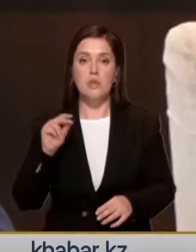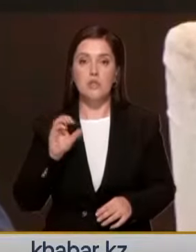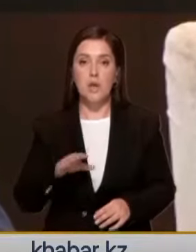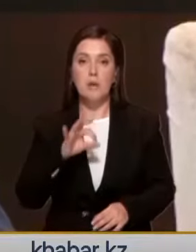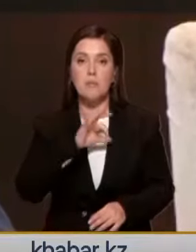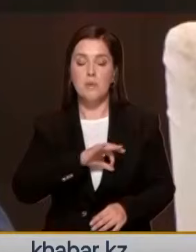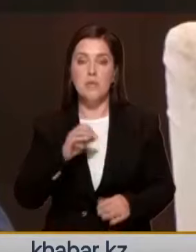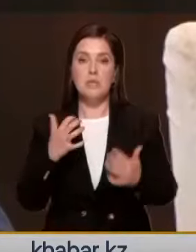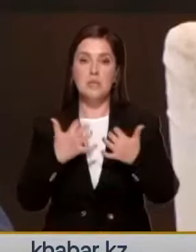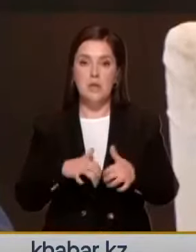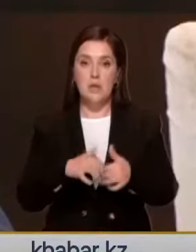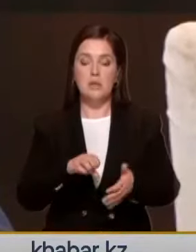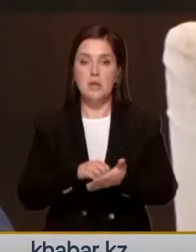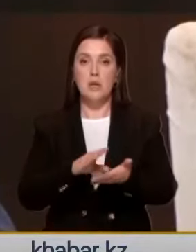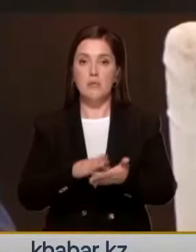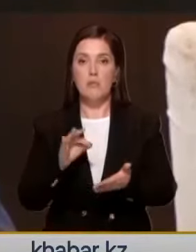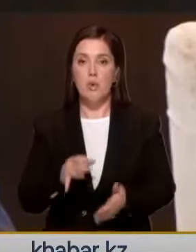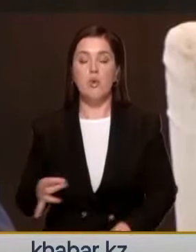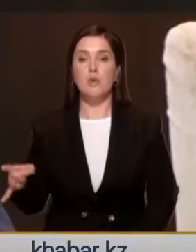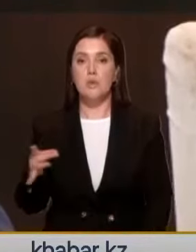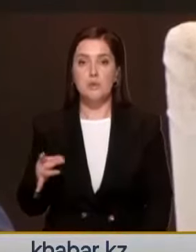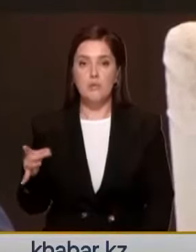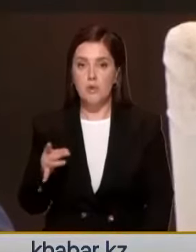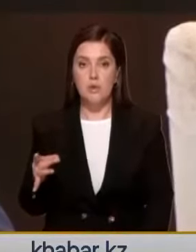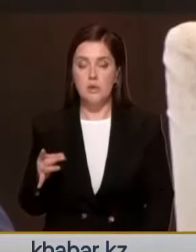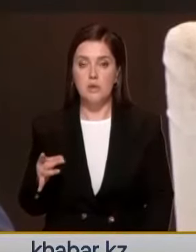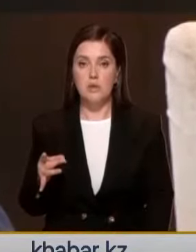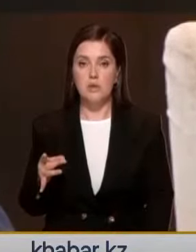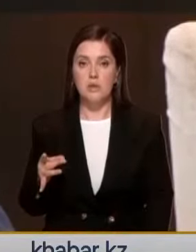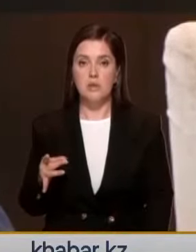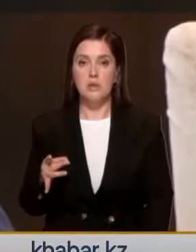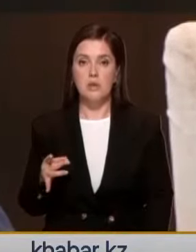применения стат данных по республике, в том случае, когда